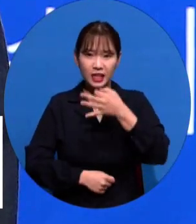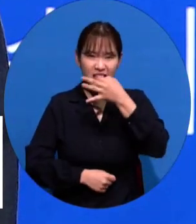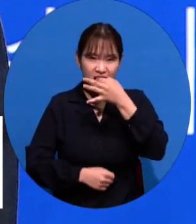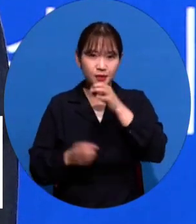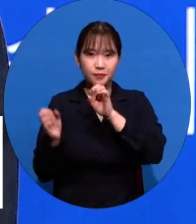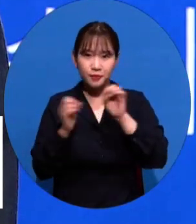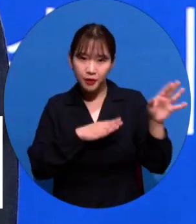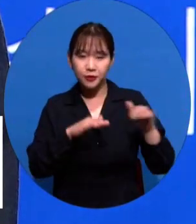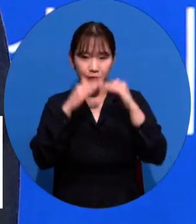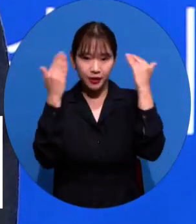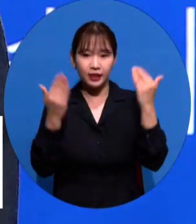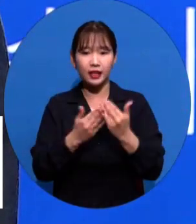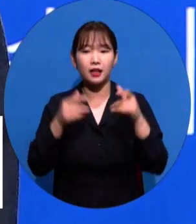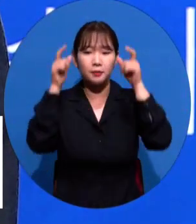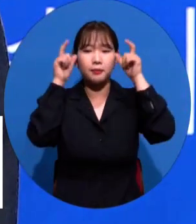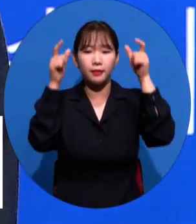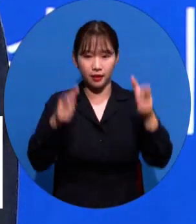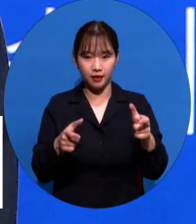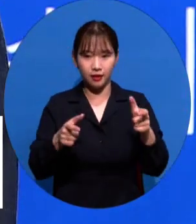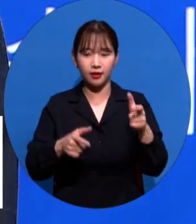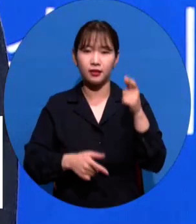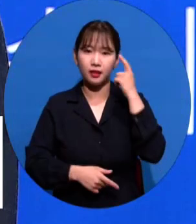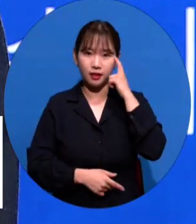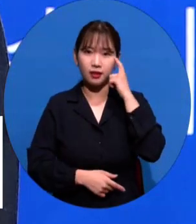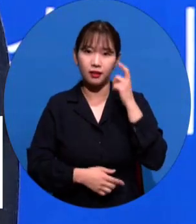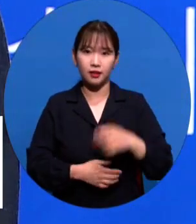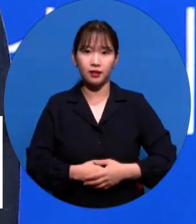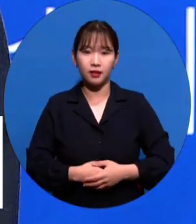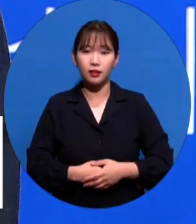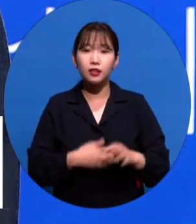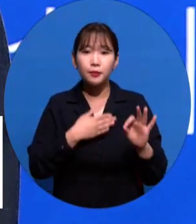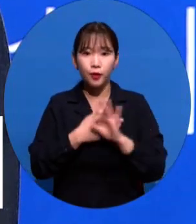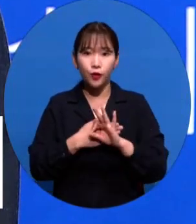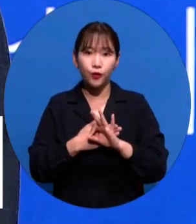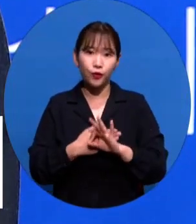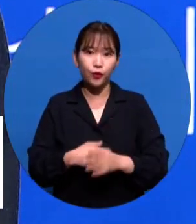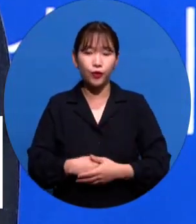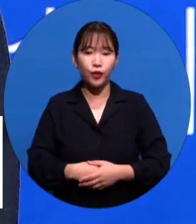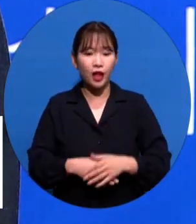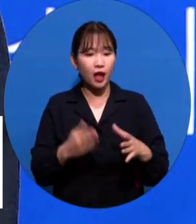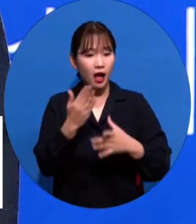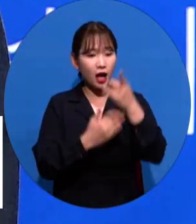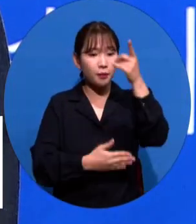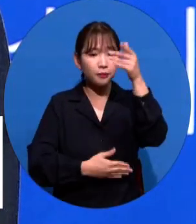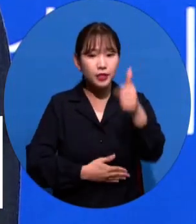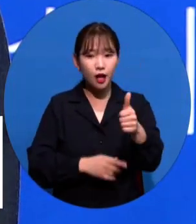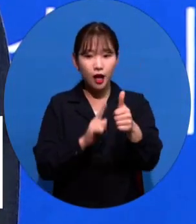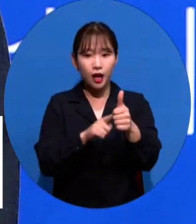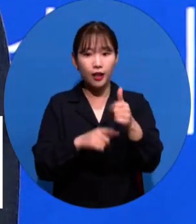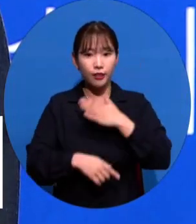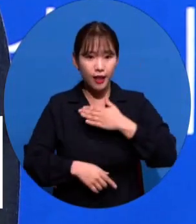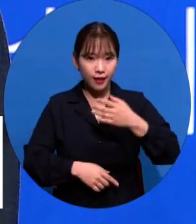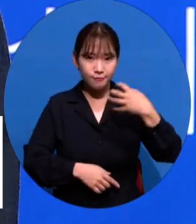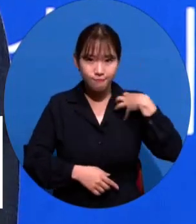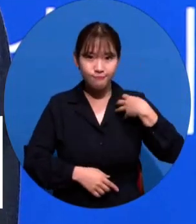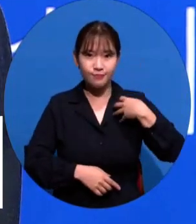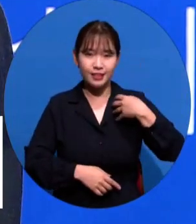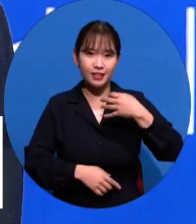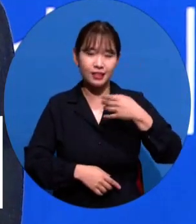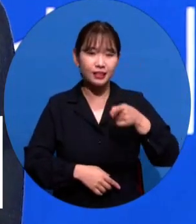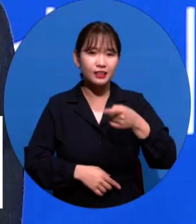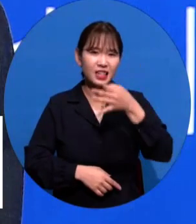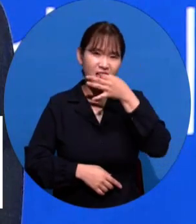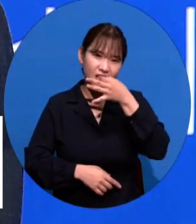버리고 모든 것을 내려놔야 된다고 봅니다. 그렇다면 통합 시장은 내가 해야 되겠다라고